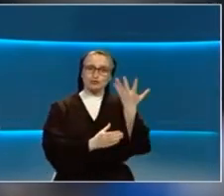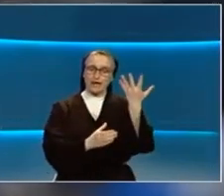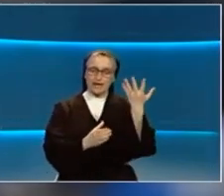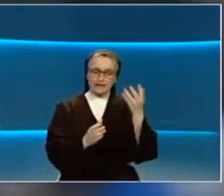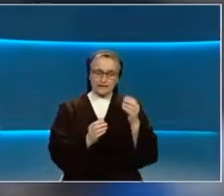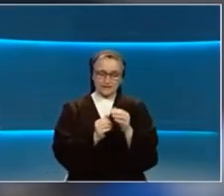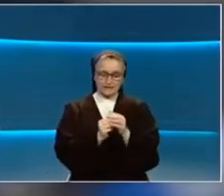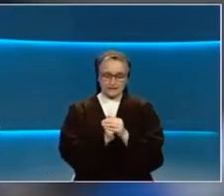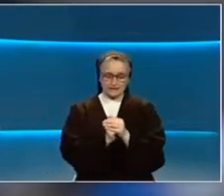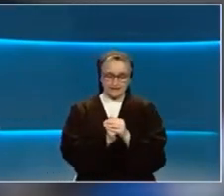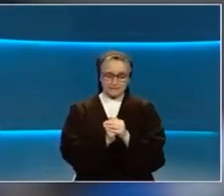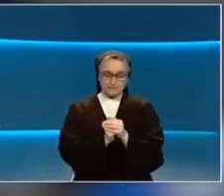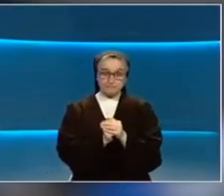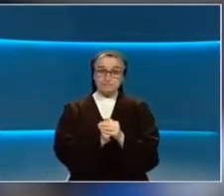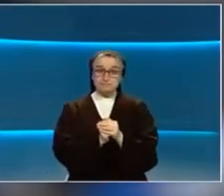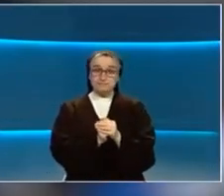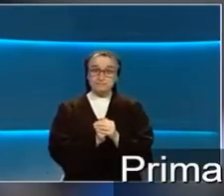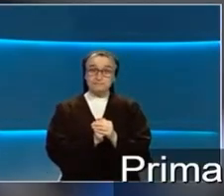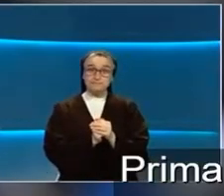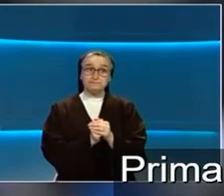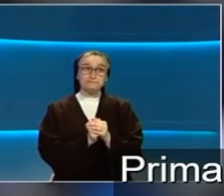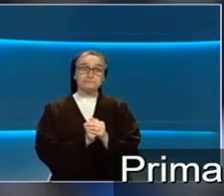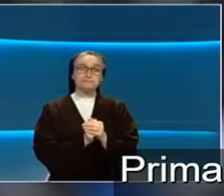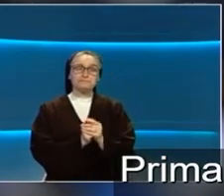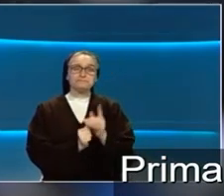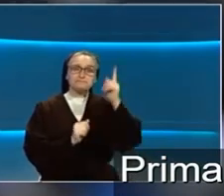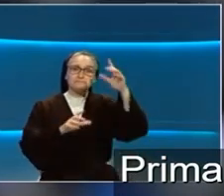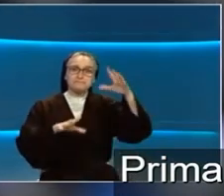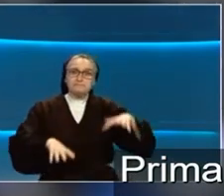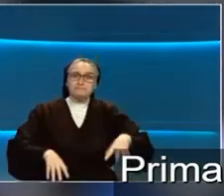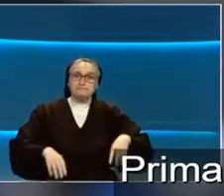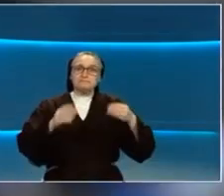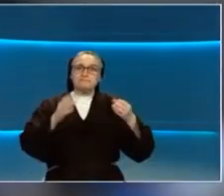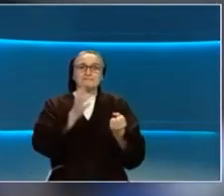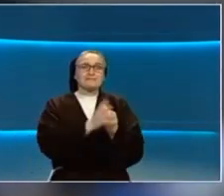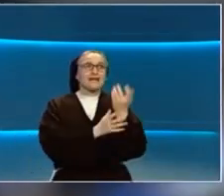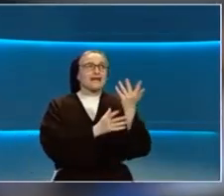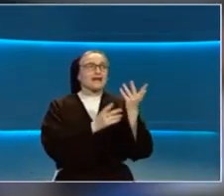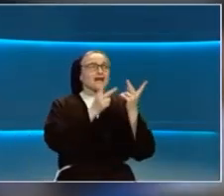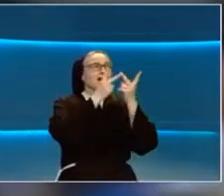Au commencement, Dieu créa le ciel et la